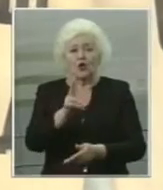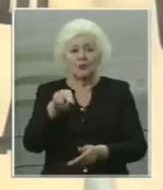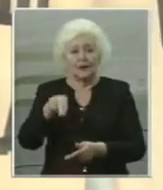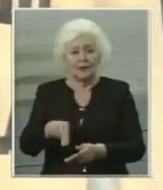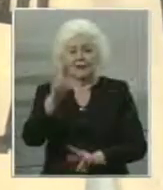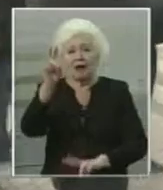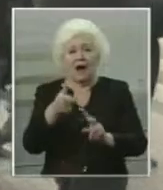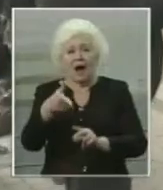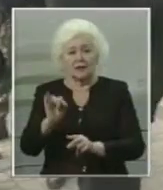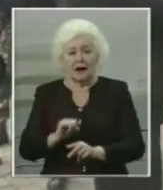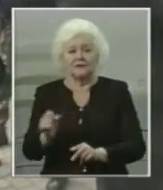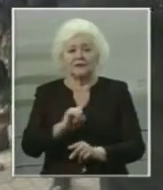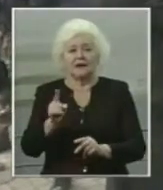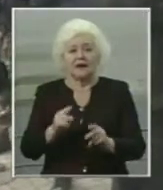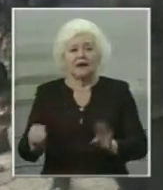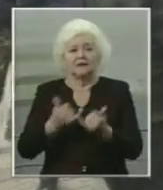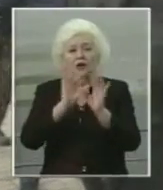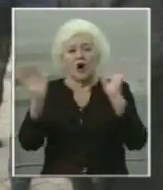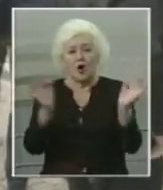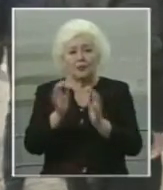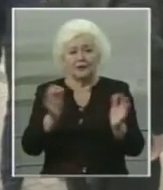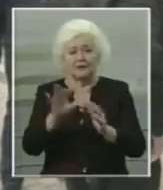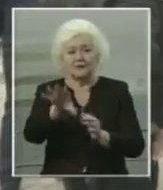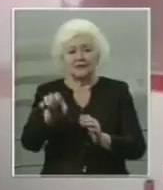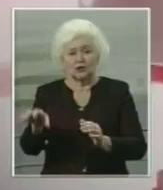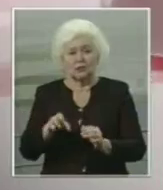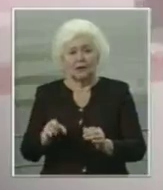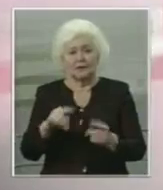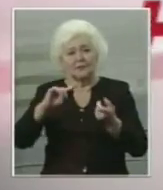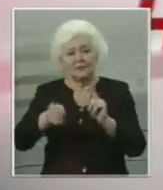підприємства «Гарантія», яке опікується безпритульними тваринами в місті, волонтерам.